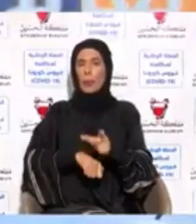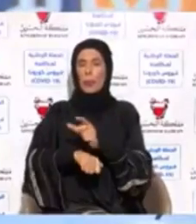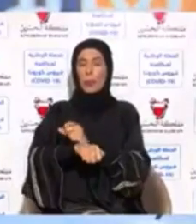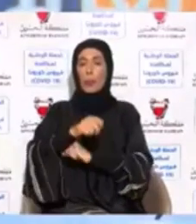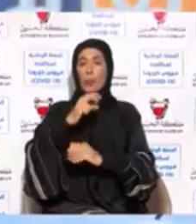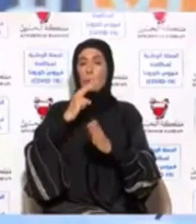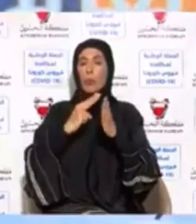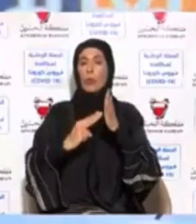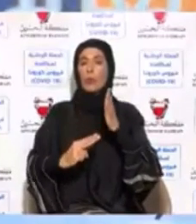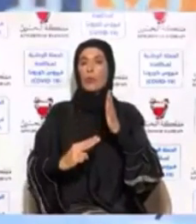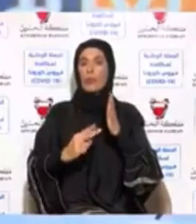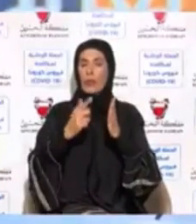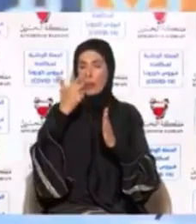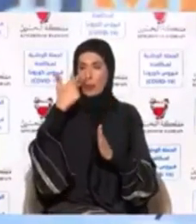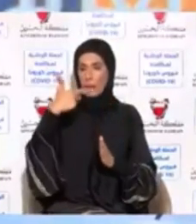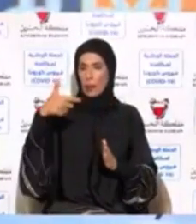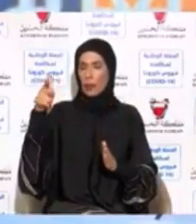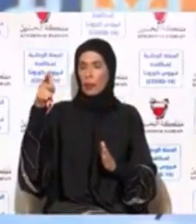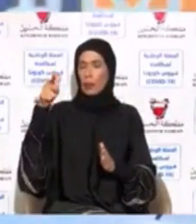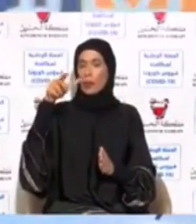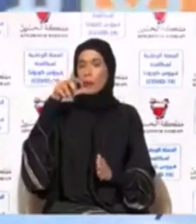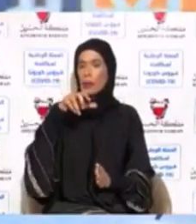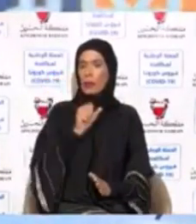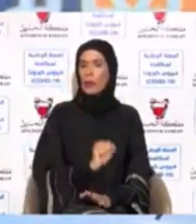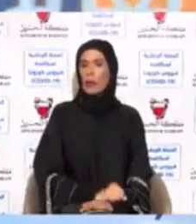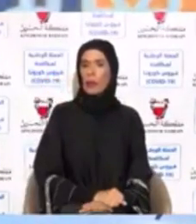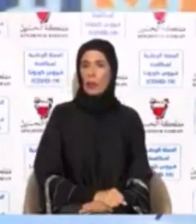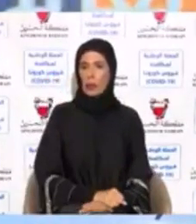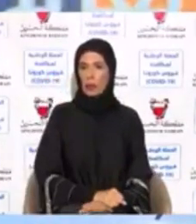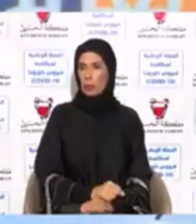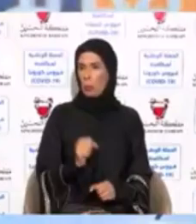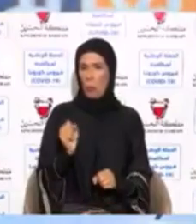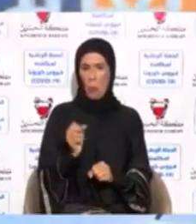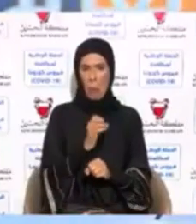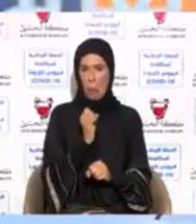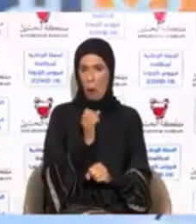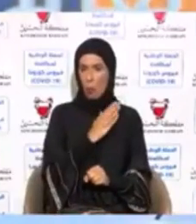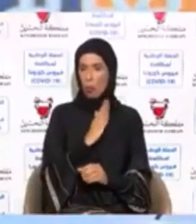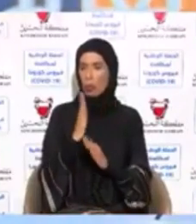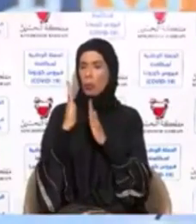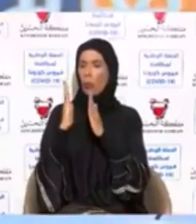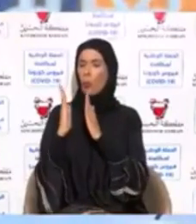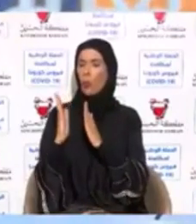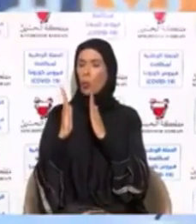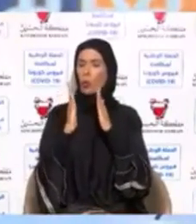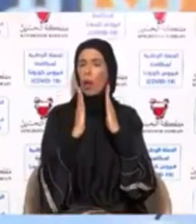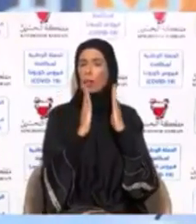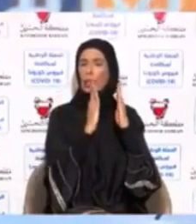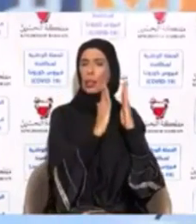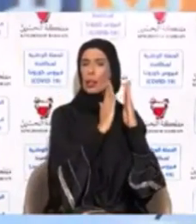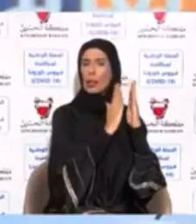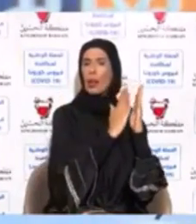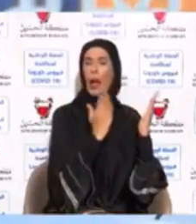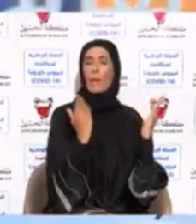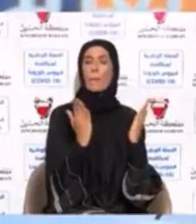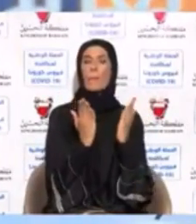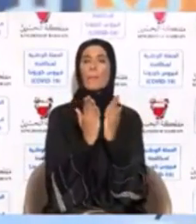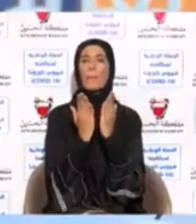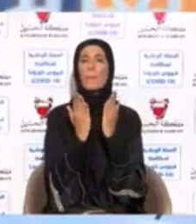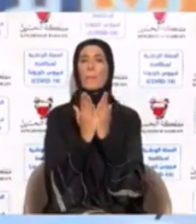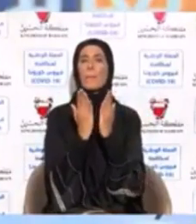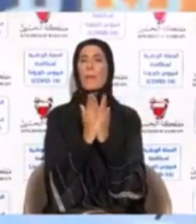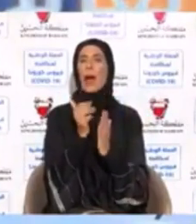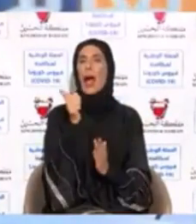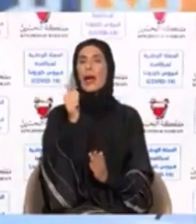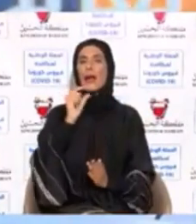القرار يكون قرار سليم وفي مكانه، وليس بيكون هناك عشوائي، ولكن هناك في دراسة عليه وفي معايير ثابتة